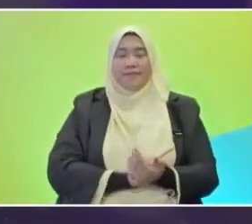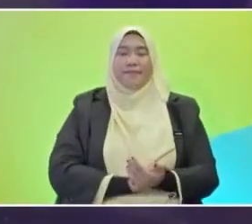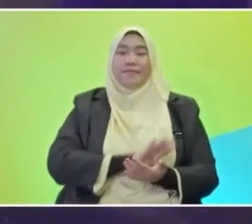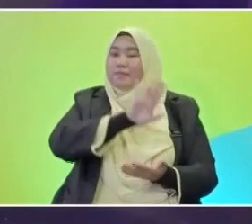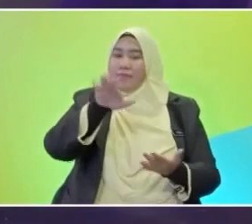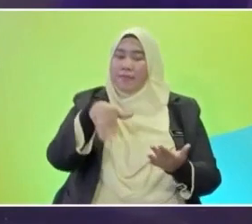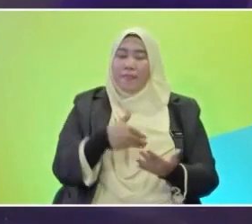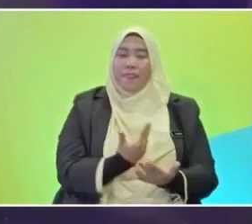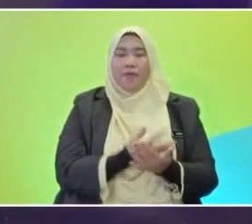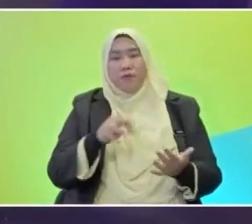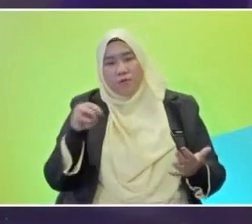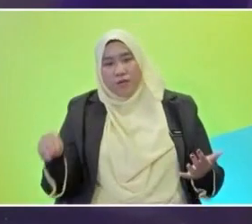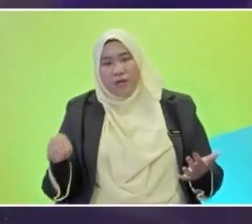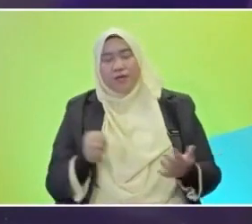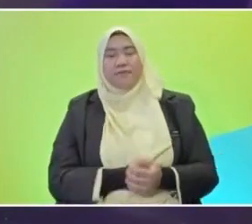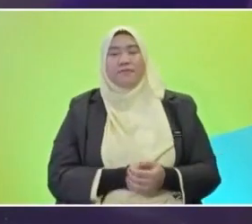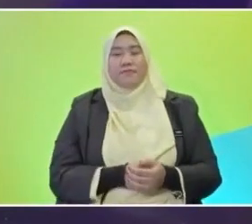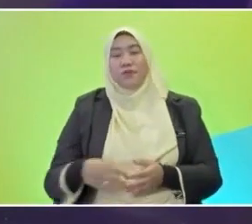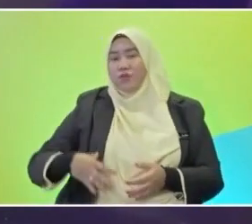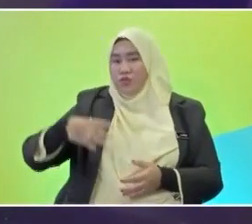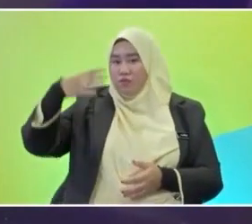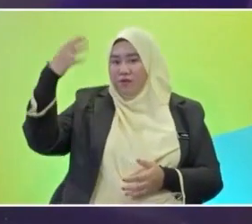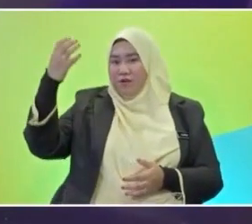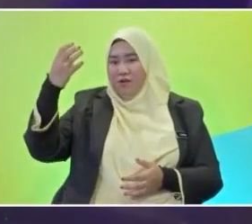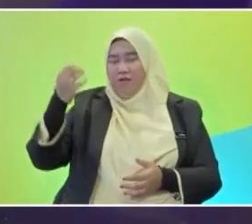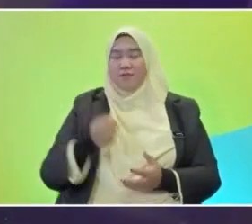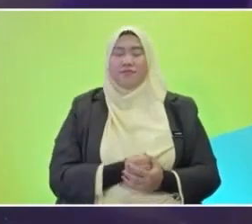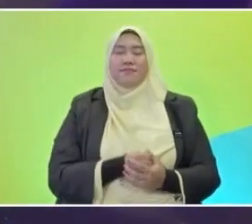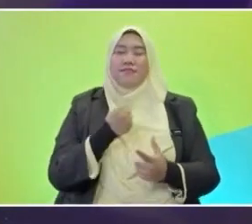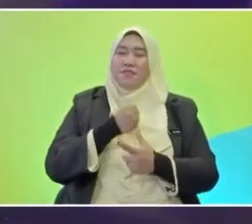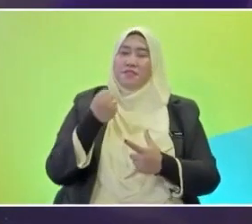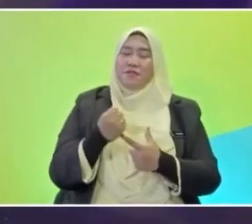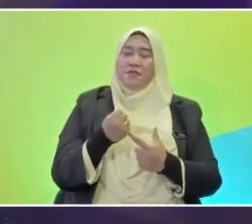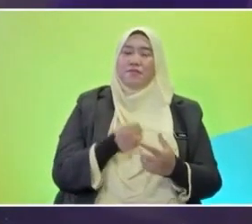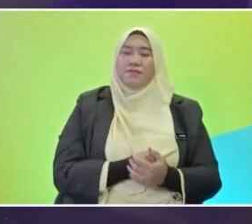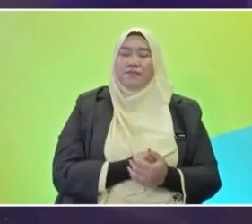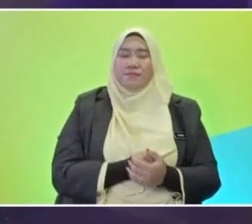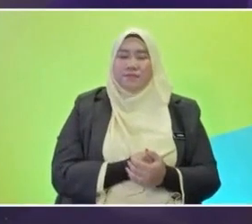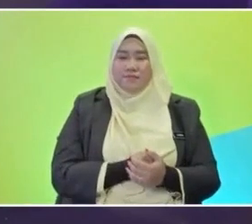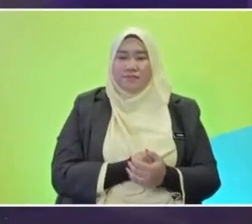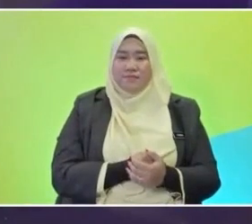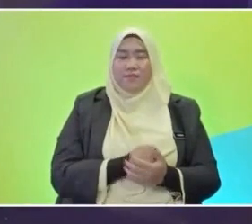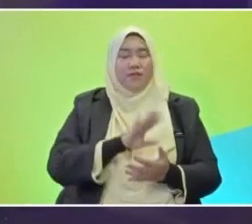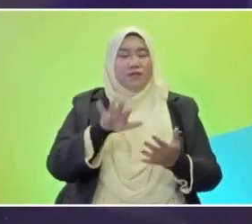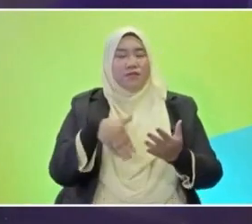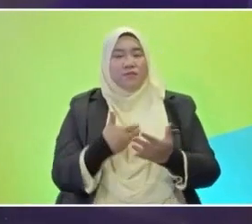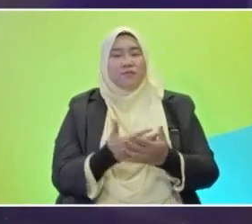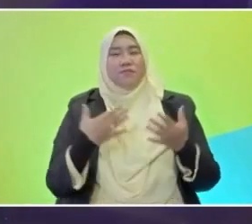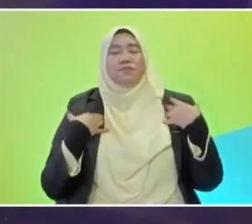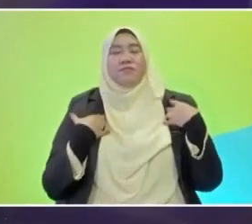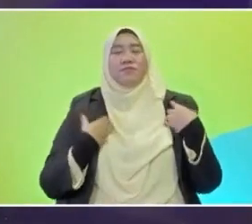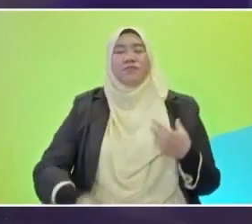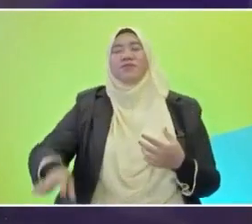yang ada hari ini bagaimana atau memuaskan ke bagi keseluruhannya pencapaian hari ini kayak gue bagi